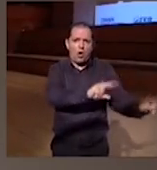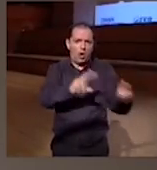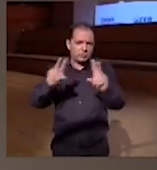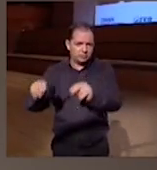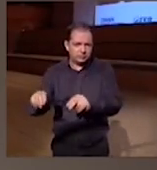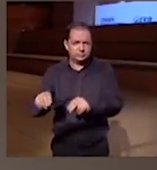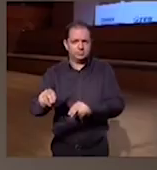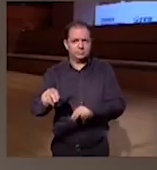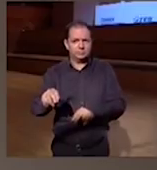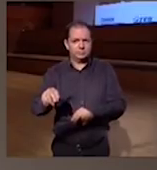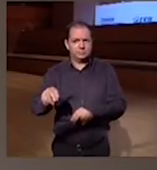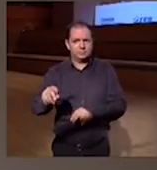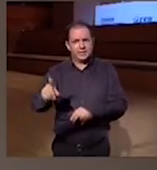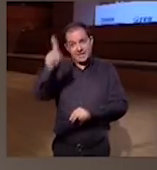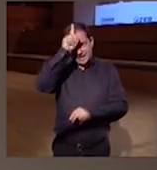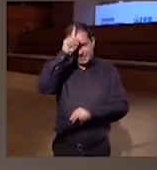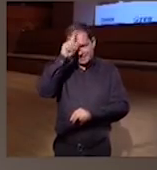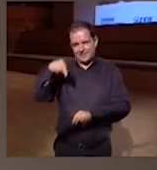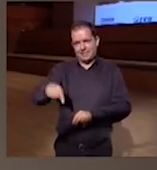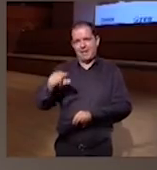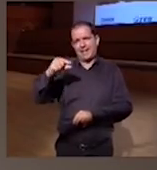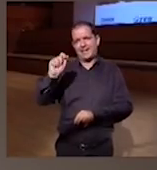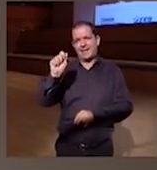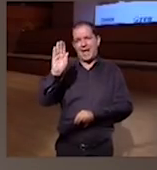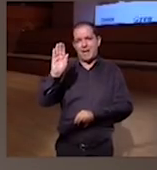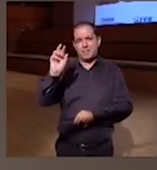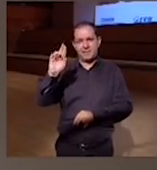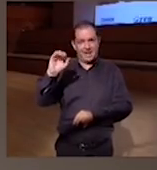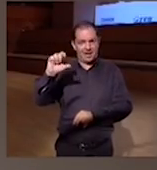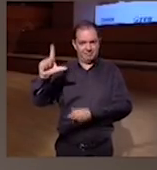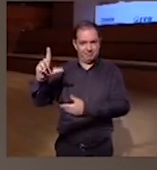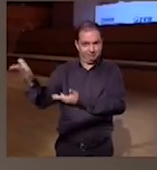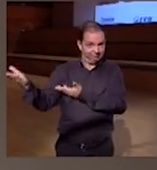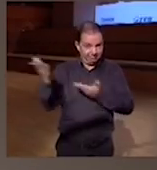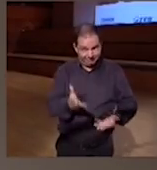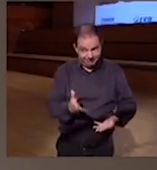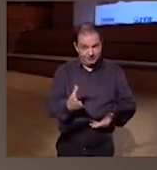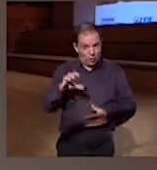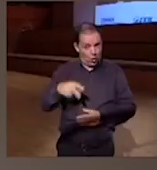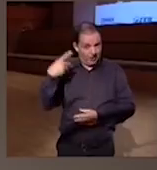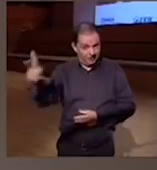παράδειγμα, η χώρα του προσκεκλημένου μας σήμερα, του Ζίγμαρ Γκάμπριελ, η Γερμανία.